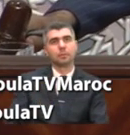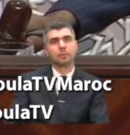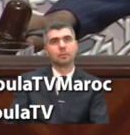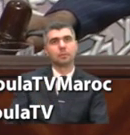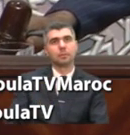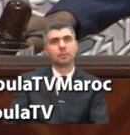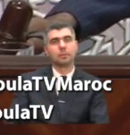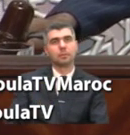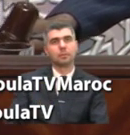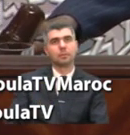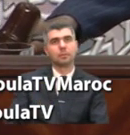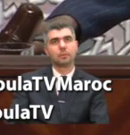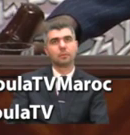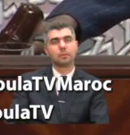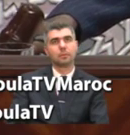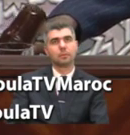المحترم.